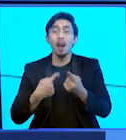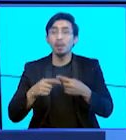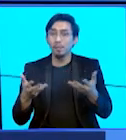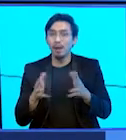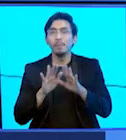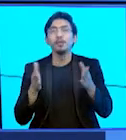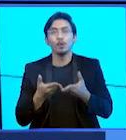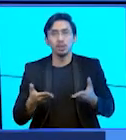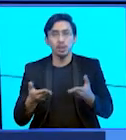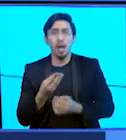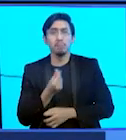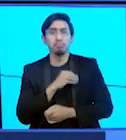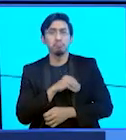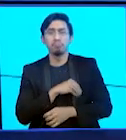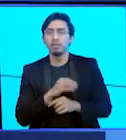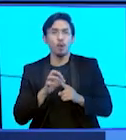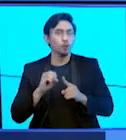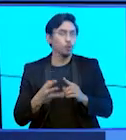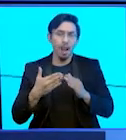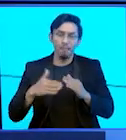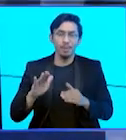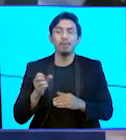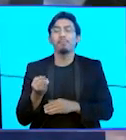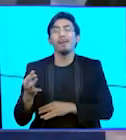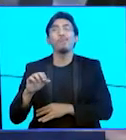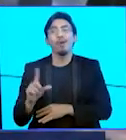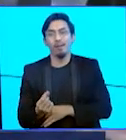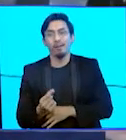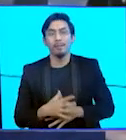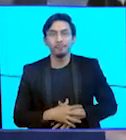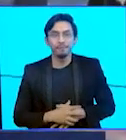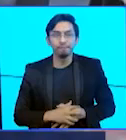sosial dengan omset puluhan juta rupiah per bulan.